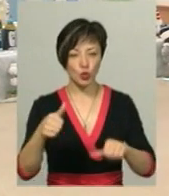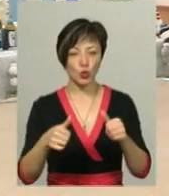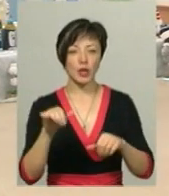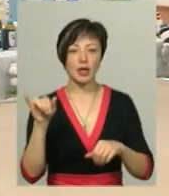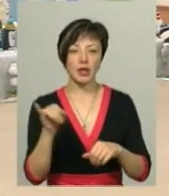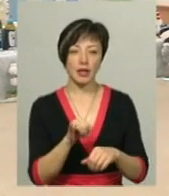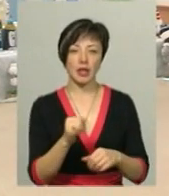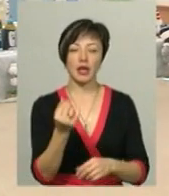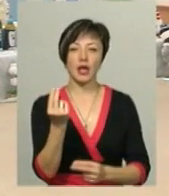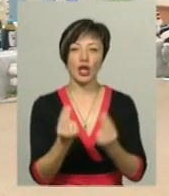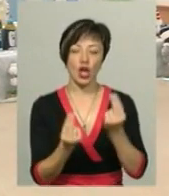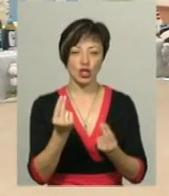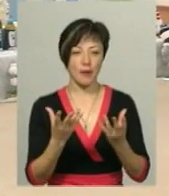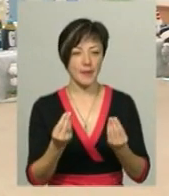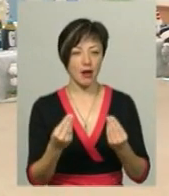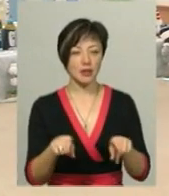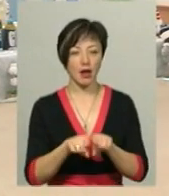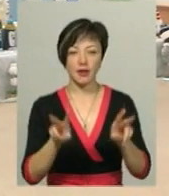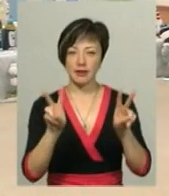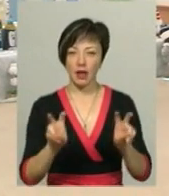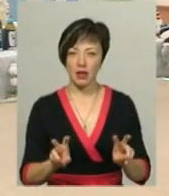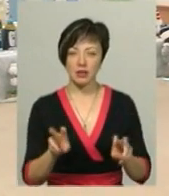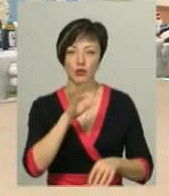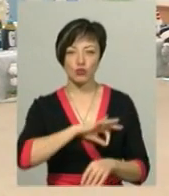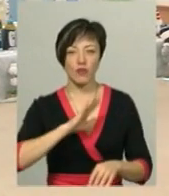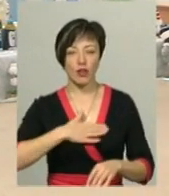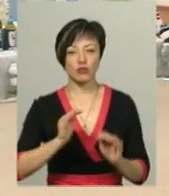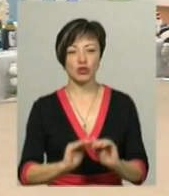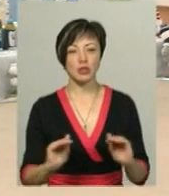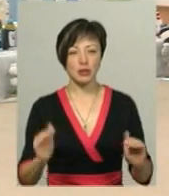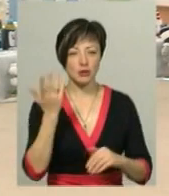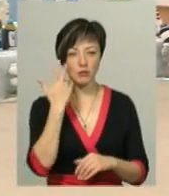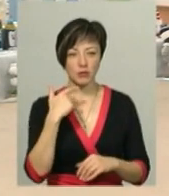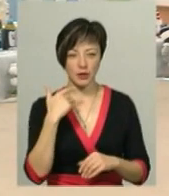м'яка іграшка. Це такі техніки, які застосовували наші діти при